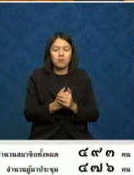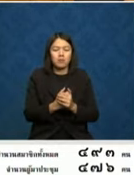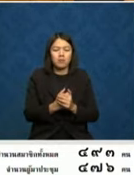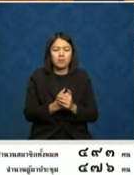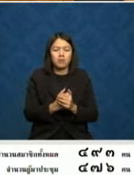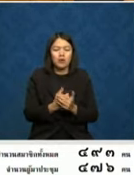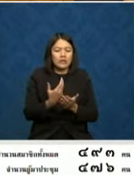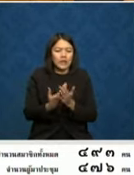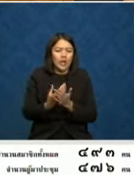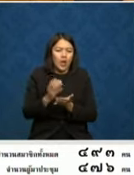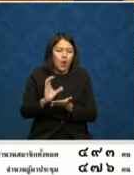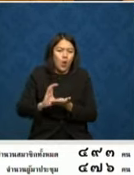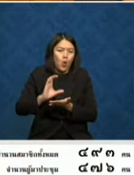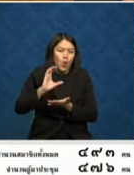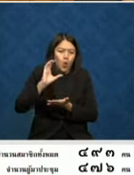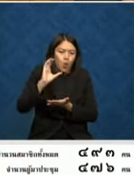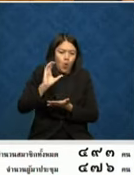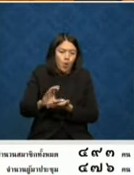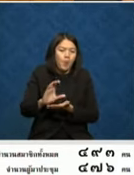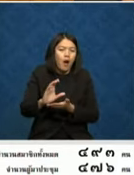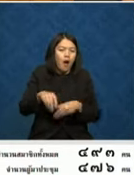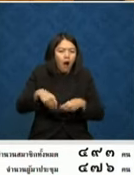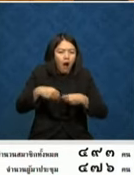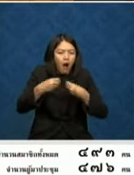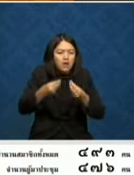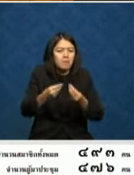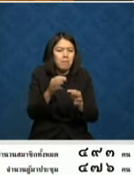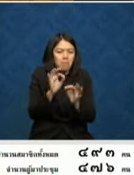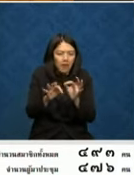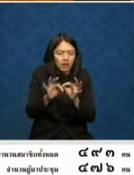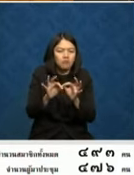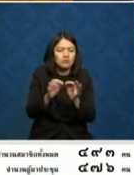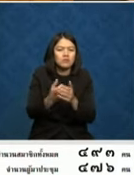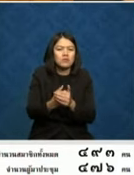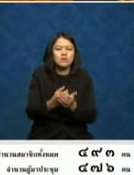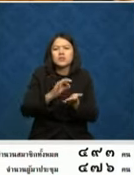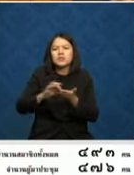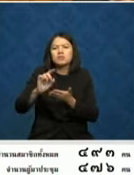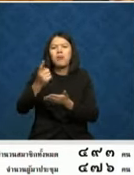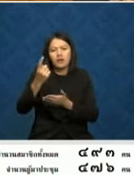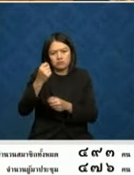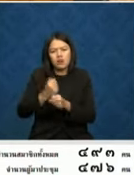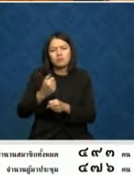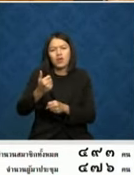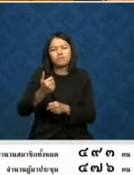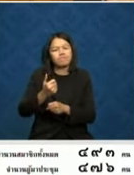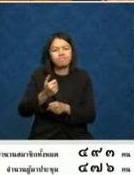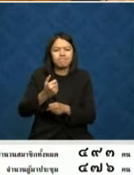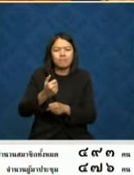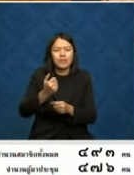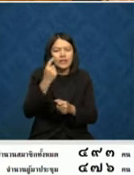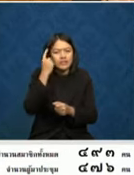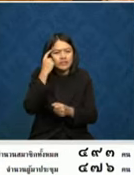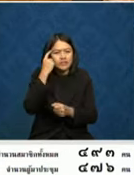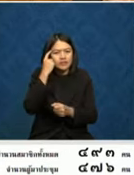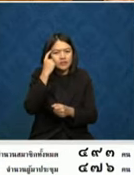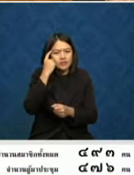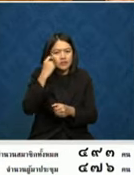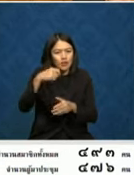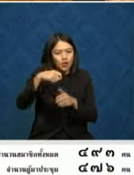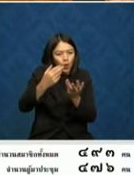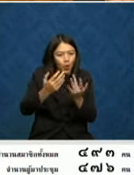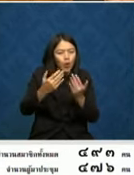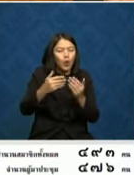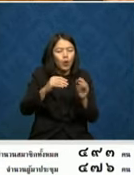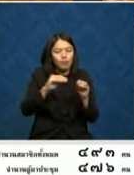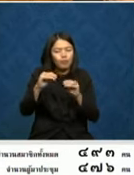ที่จะใช้งบประมาณอย่างมีความคุ้มค่าและประหยัดนะครับถ้าซื้อใหม่ก็ทำได้ครับแต่ว่าเราถ้าอะไรที่เราสามารถรอ